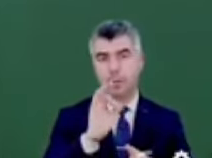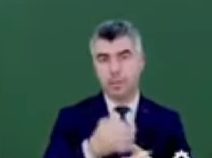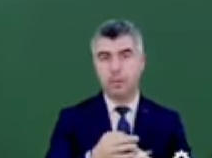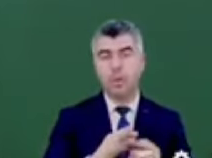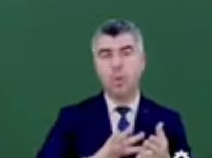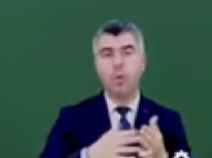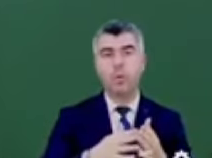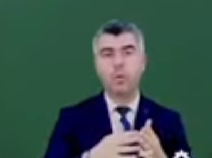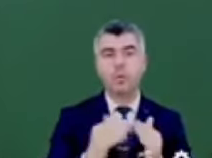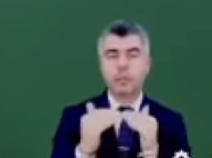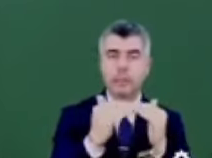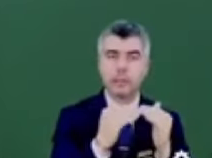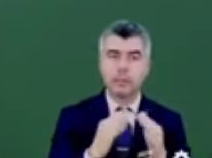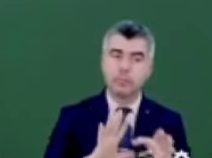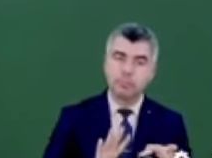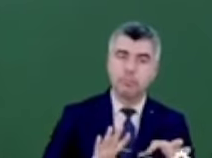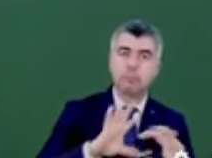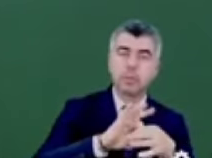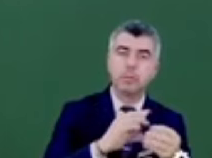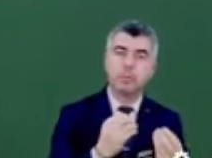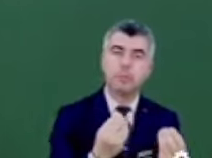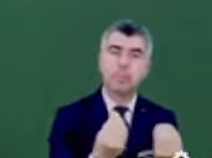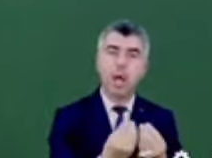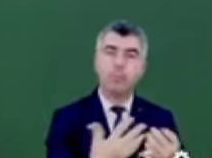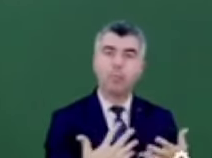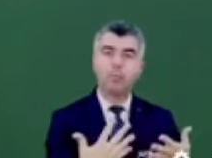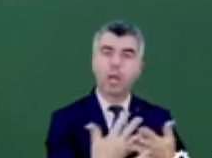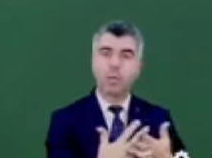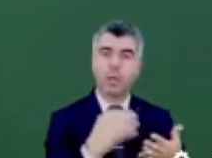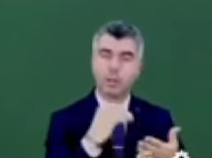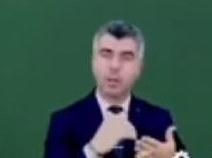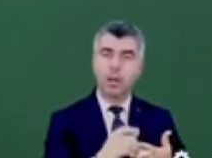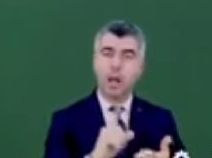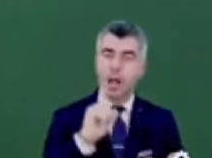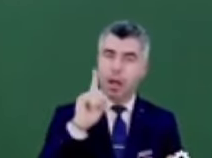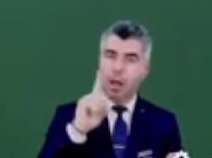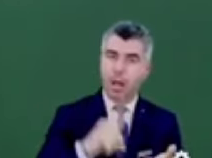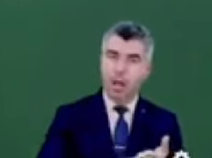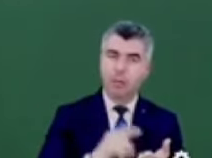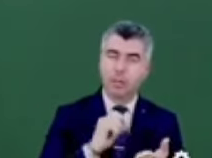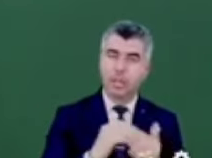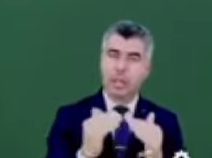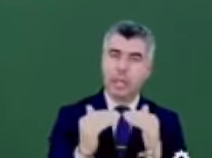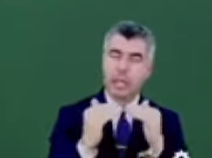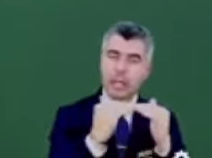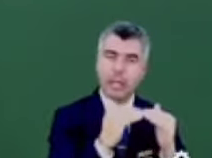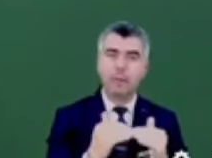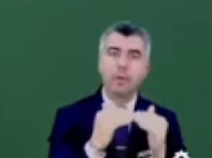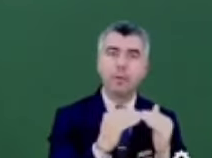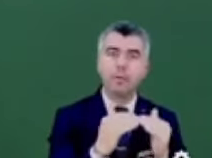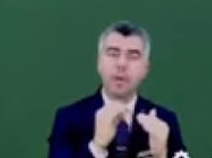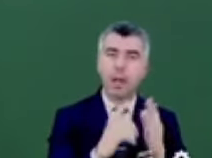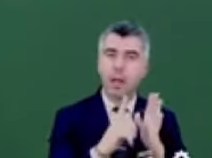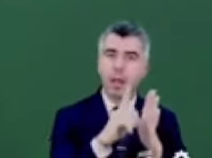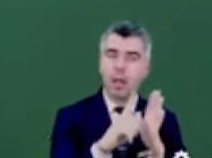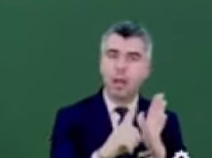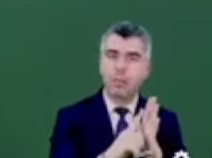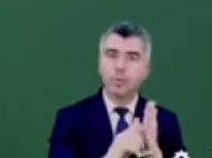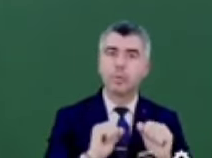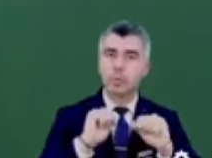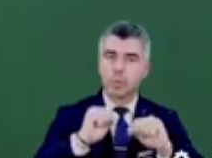اطار علاقه تعاقديه مع شركائه وهو ما يستلزم ملائمه اطاره التنظيم بما